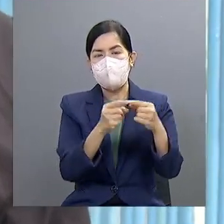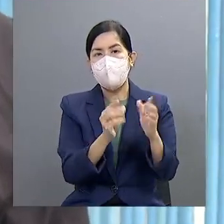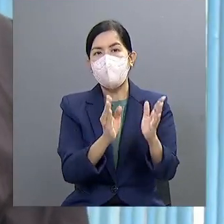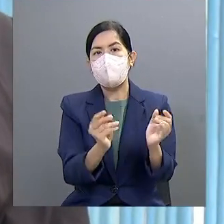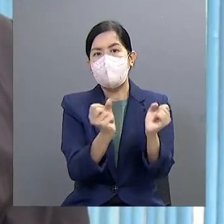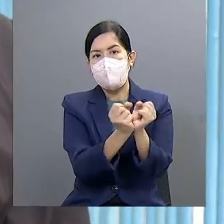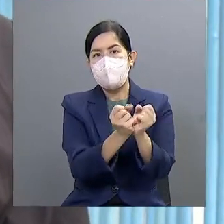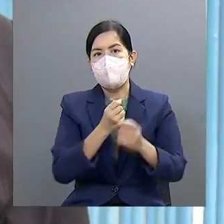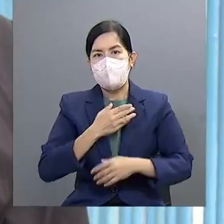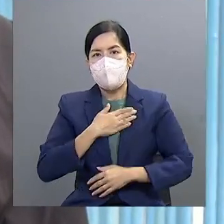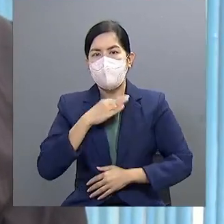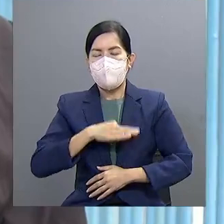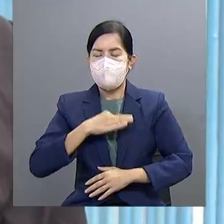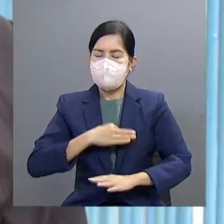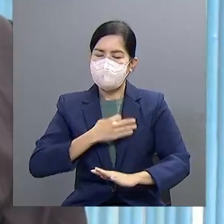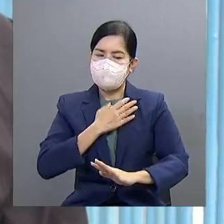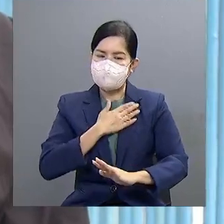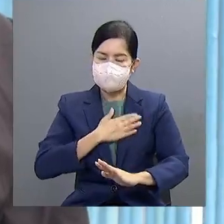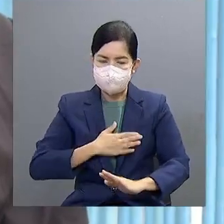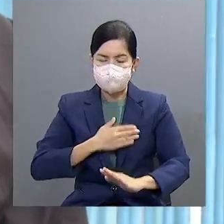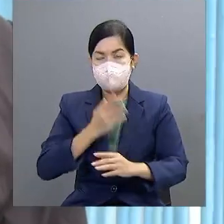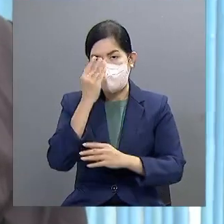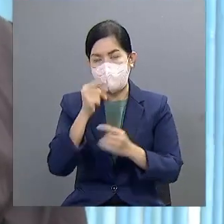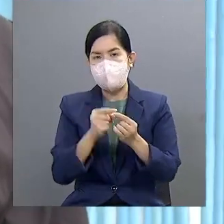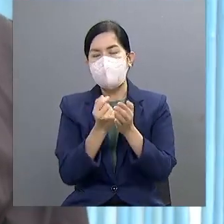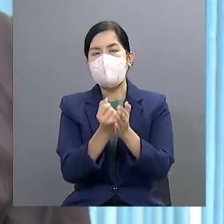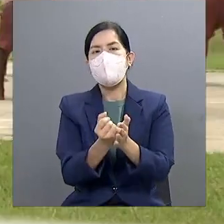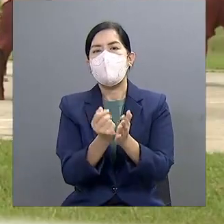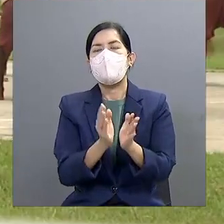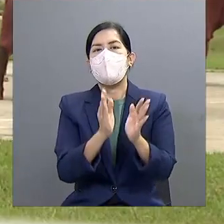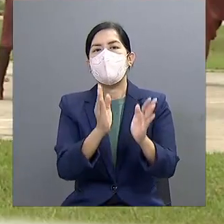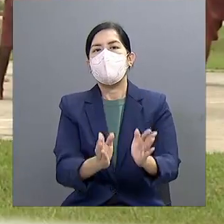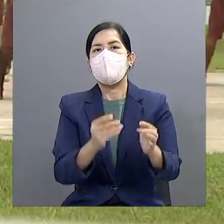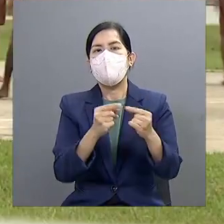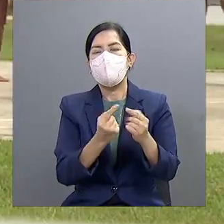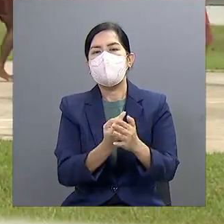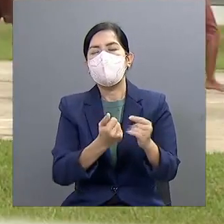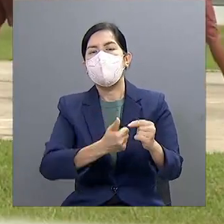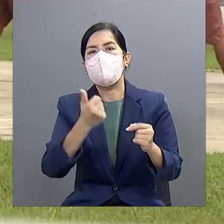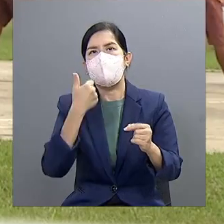บในใจนะว่าเราได้ช่วยให้ทุกคนที่แย่เนี่ยอย่างน้อยให้ดีขึ้นมานิดนึง